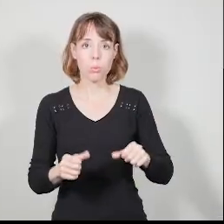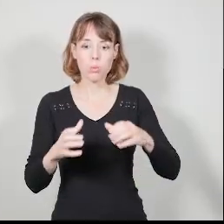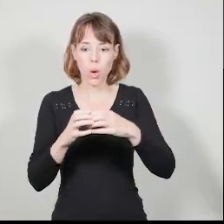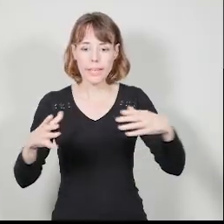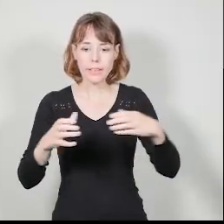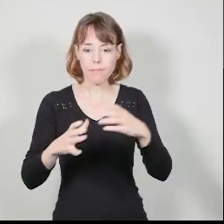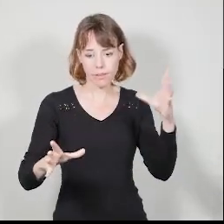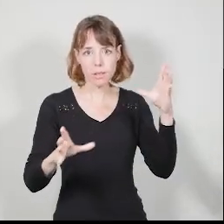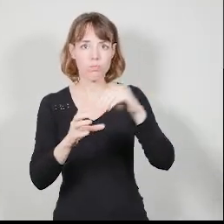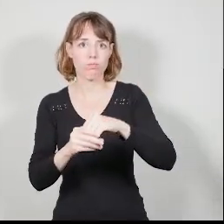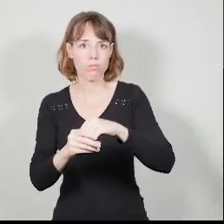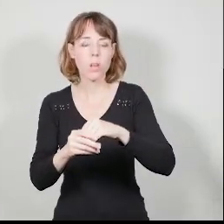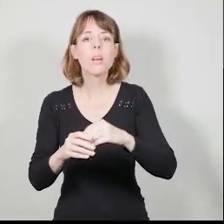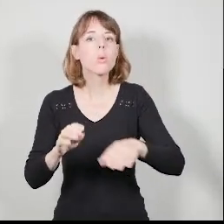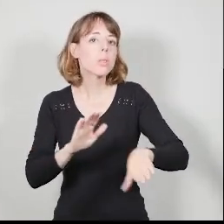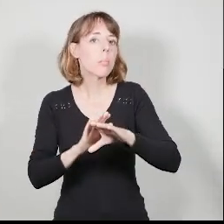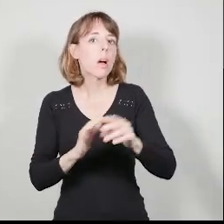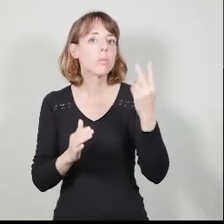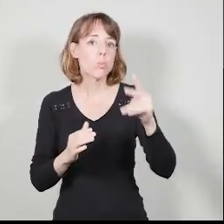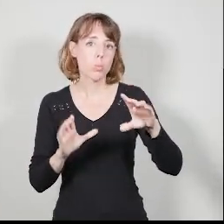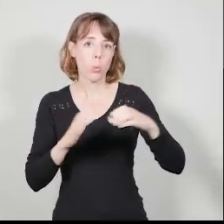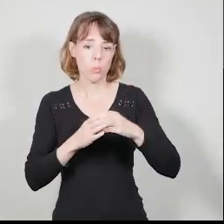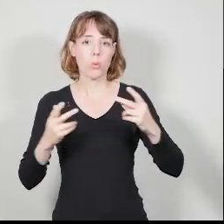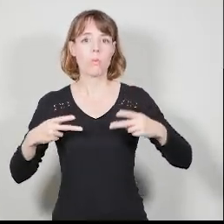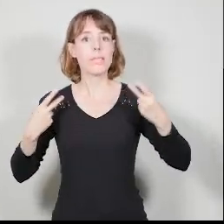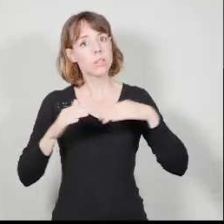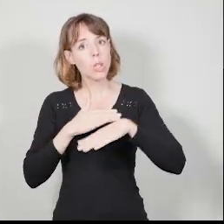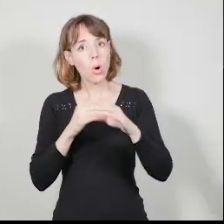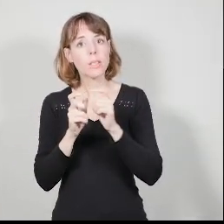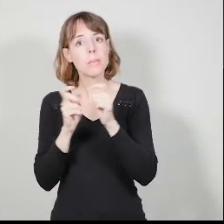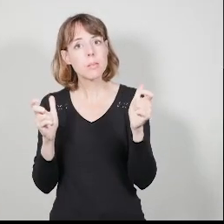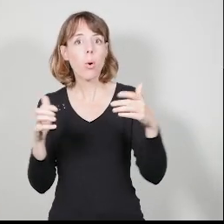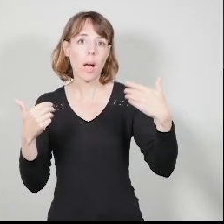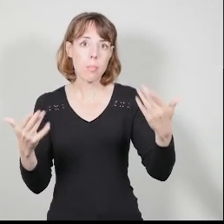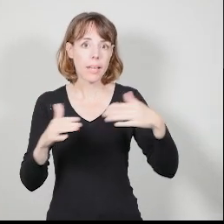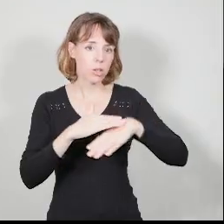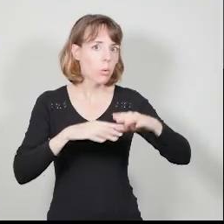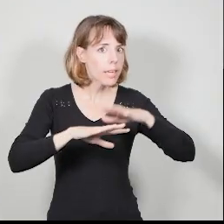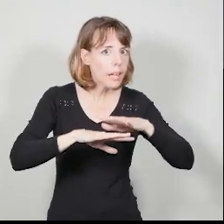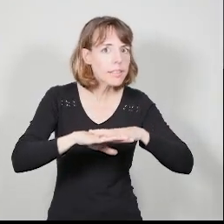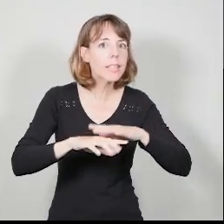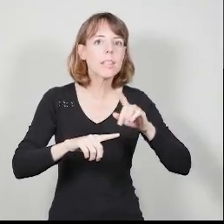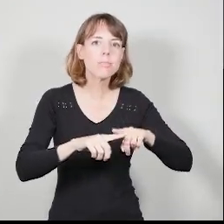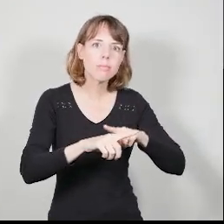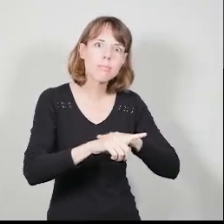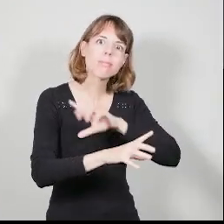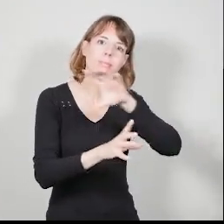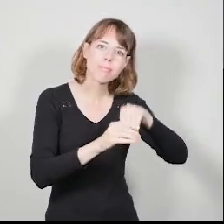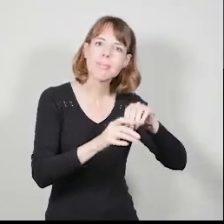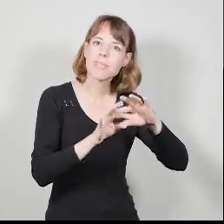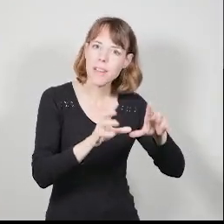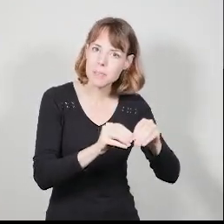variée, donc que ce soit d'abord son groupe de vie dans l'établissement, le quartier, sa famille. Finalement, et ce sera ma conclusion,